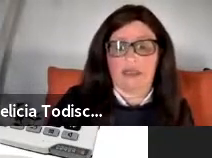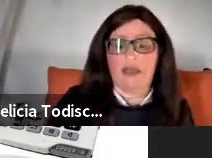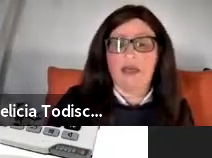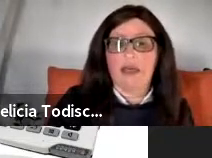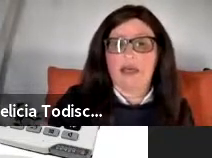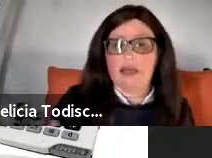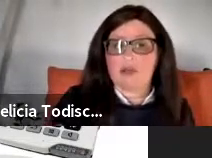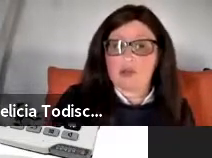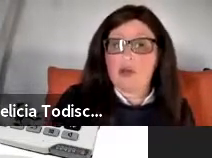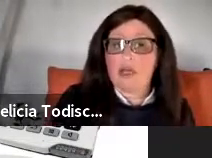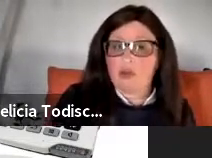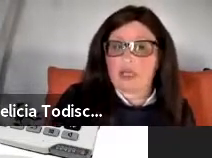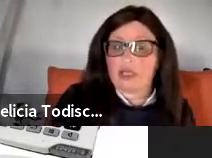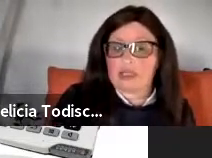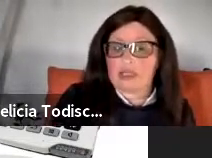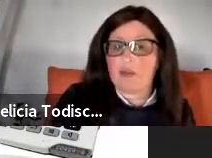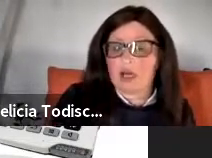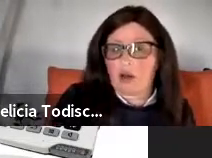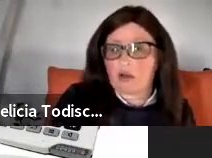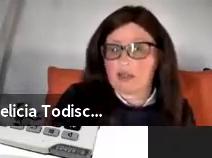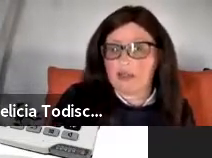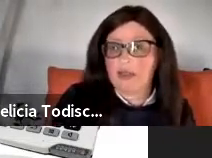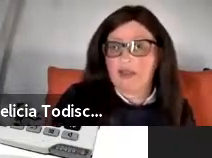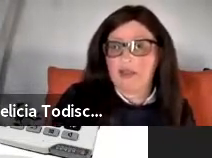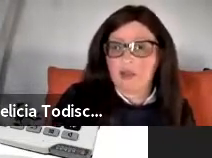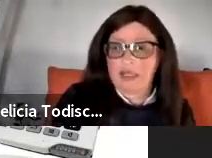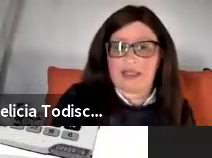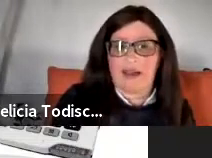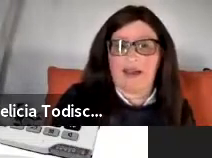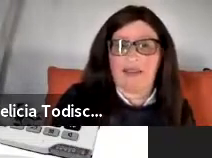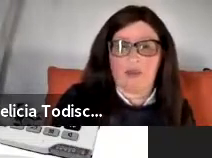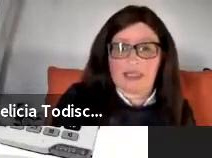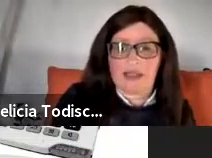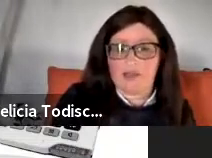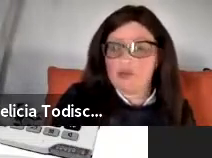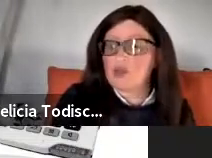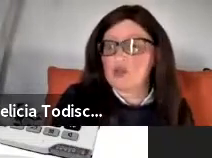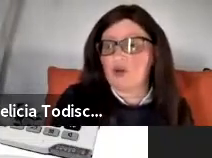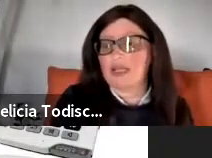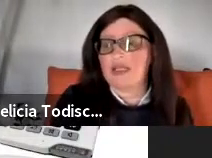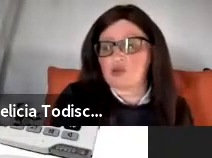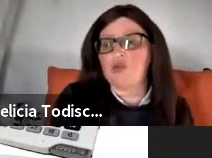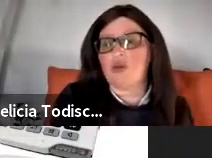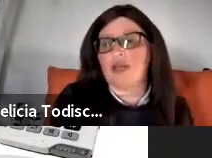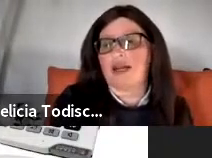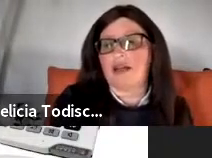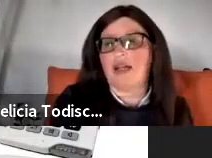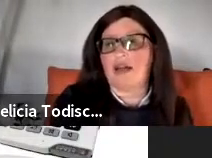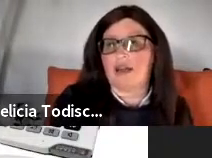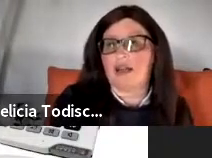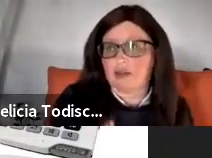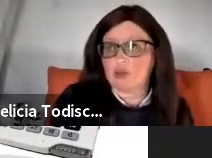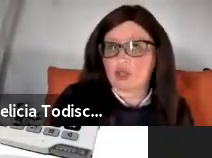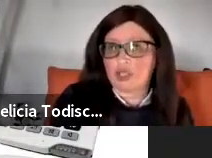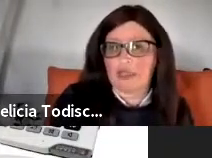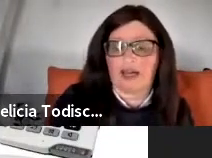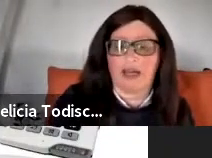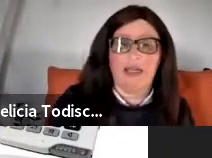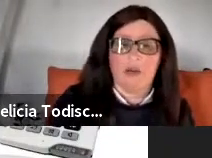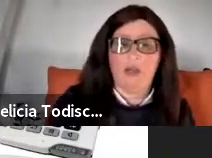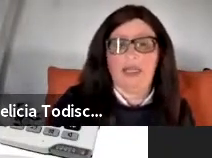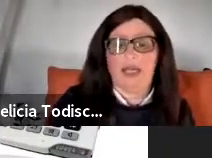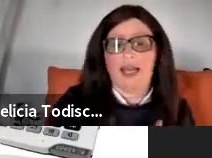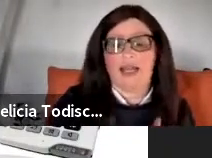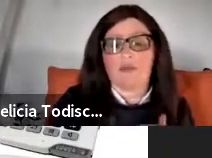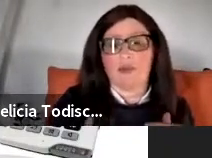non udenti. E solo allora ci siamo accorti di questa funzione, nessuno la